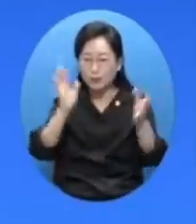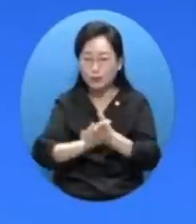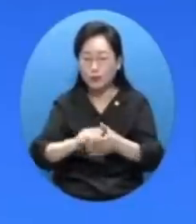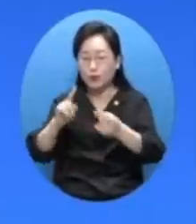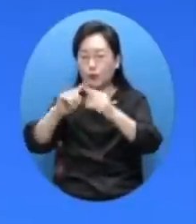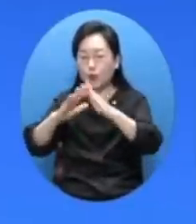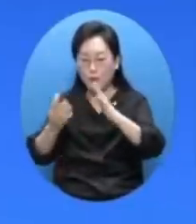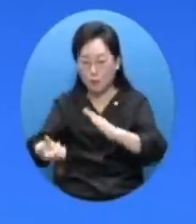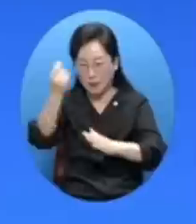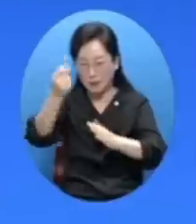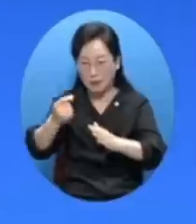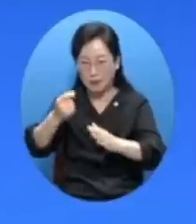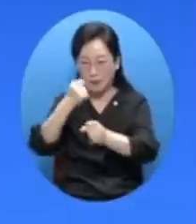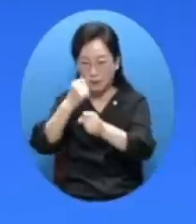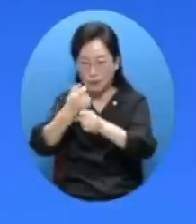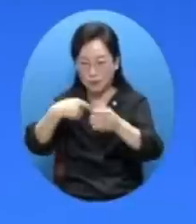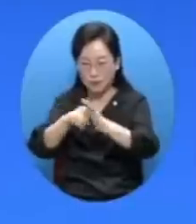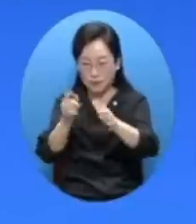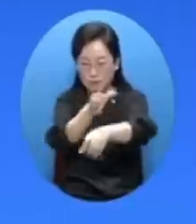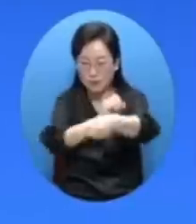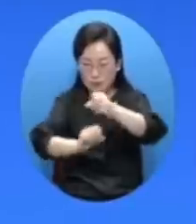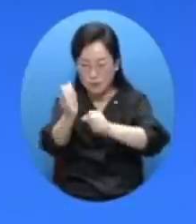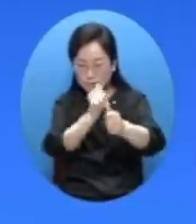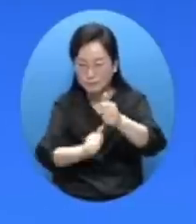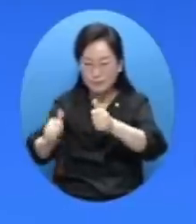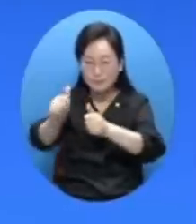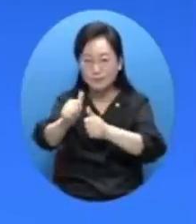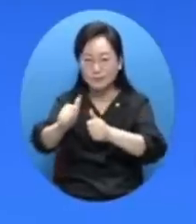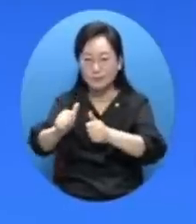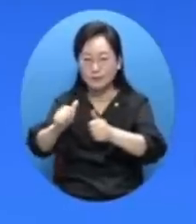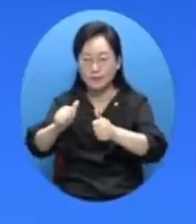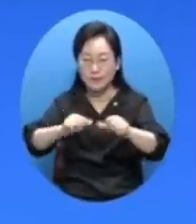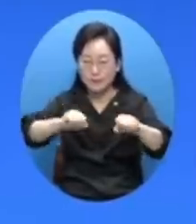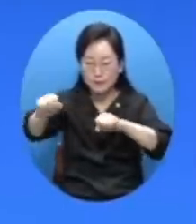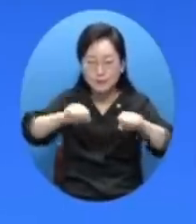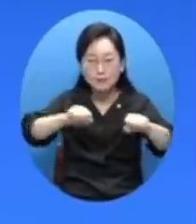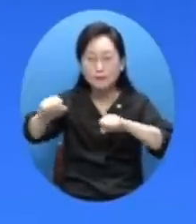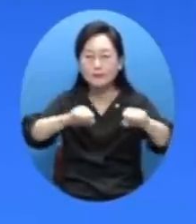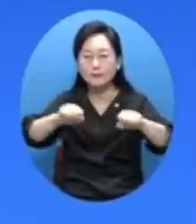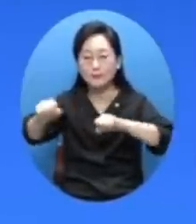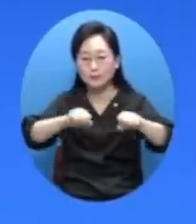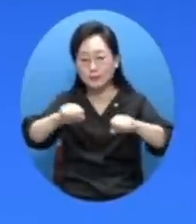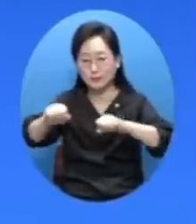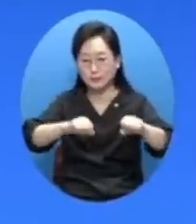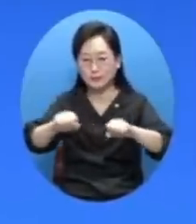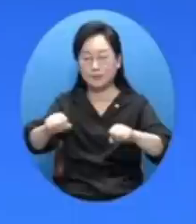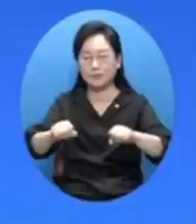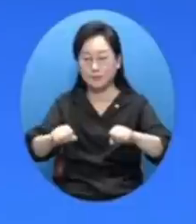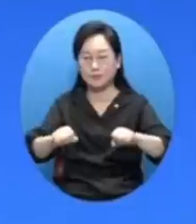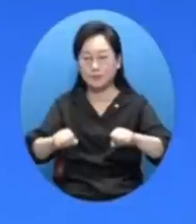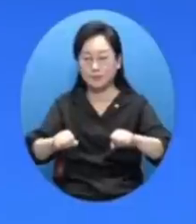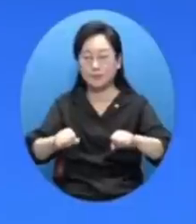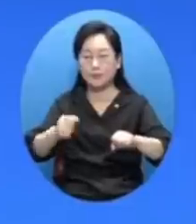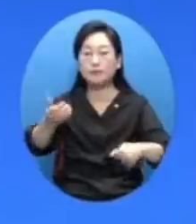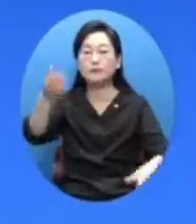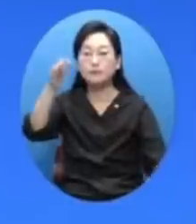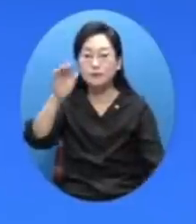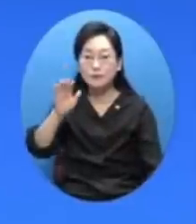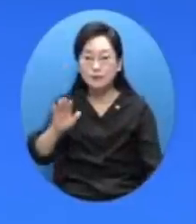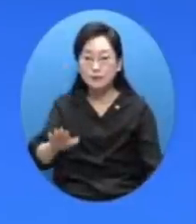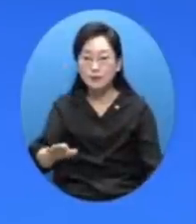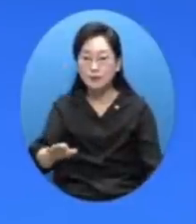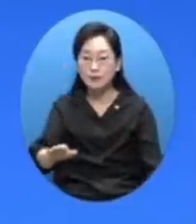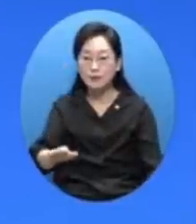빨리 지어지도록 그 앞장서서 교회 복원을 위해 이리지고 저리뛰고 동부서주 했습니다 그런데